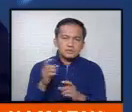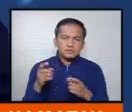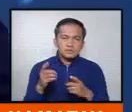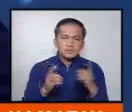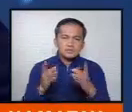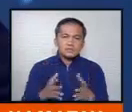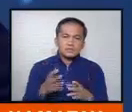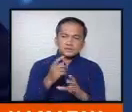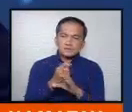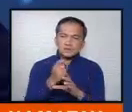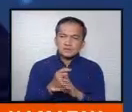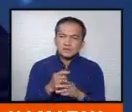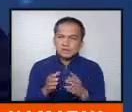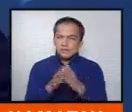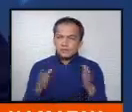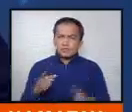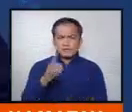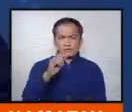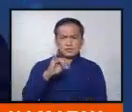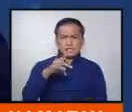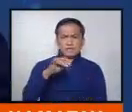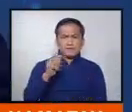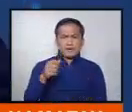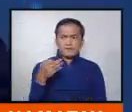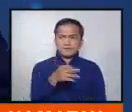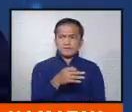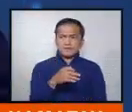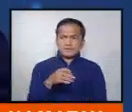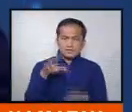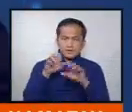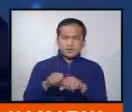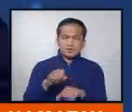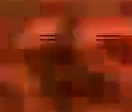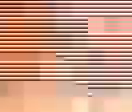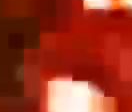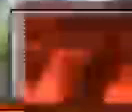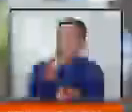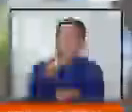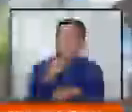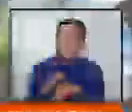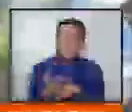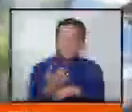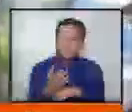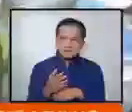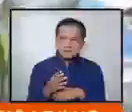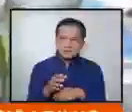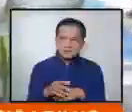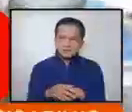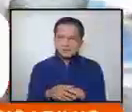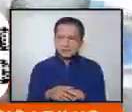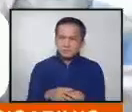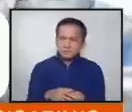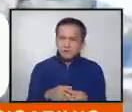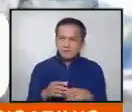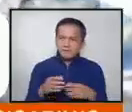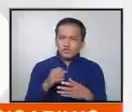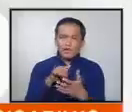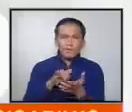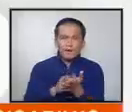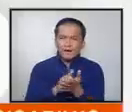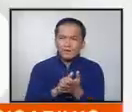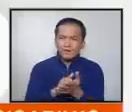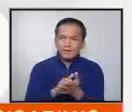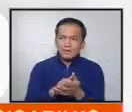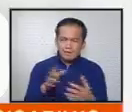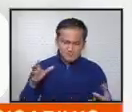Isang napakalaking tilapia naman ang nahuli sa Ilog Pasig kaninang umaga. Halos sing laki o sing taba ng braso